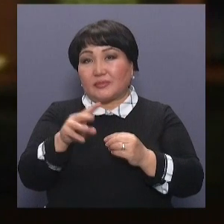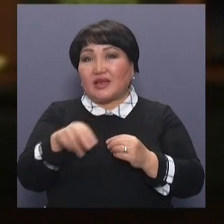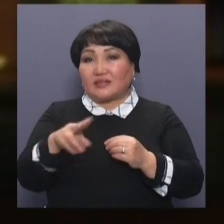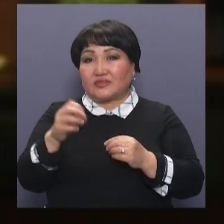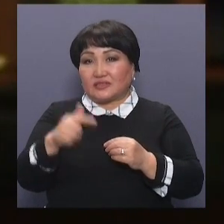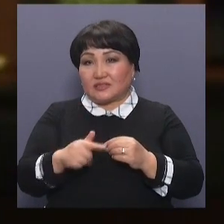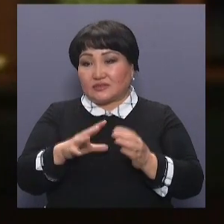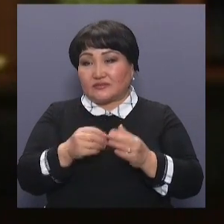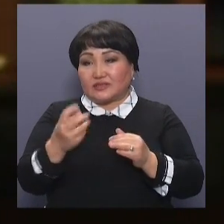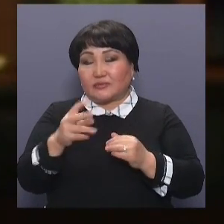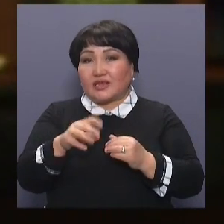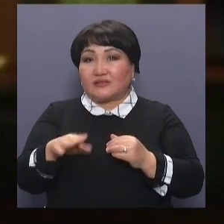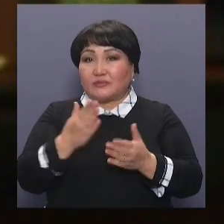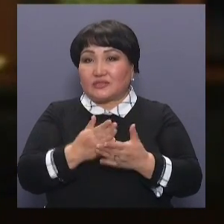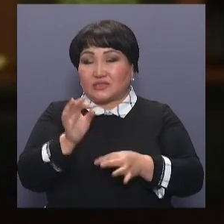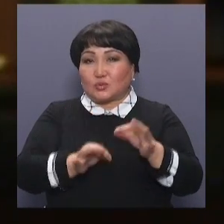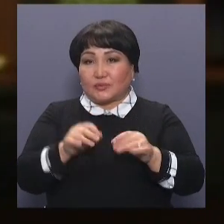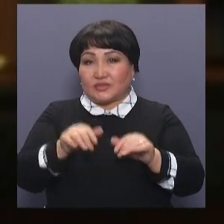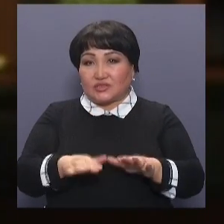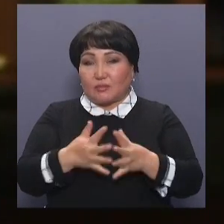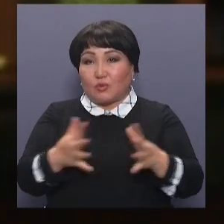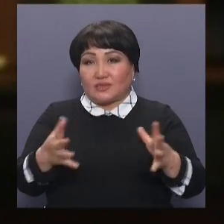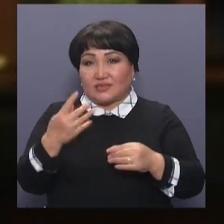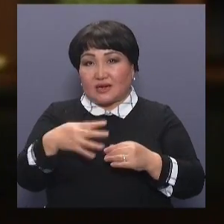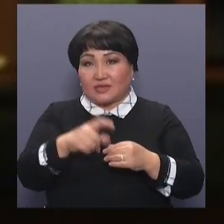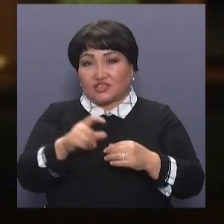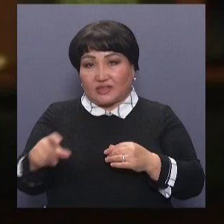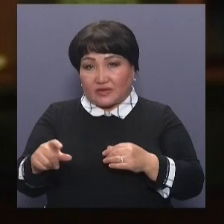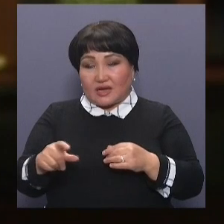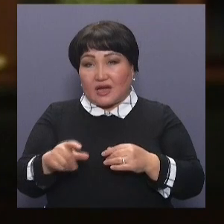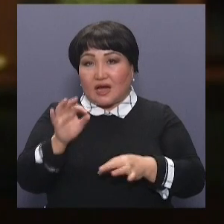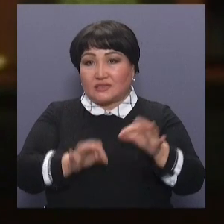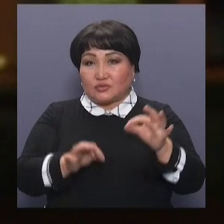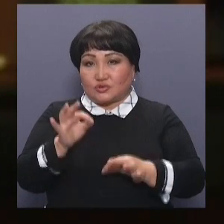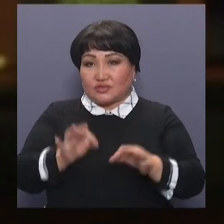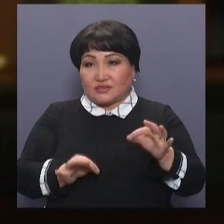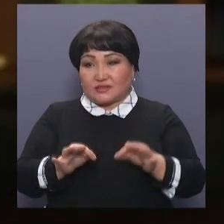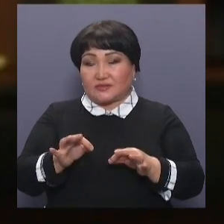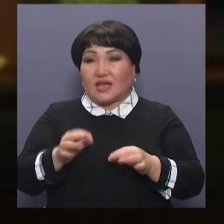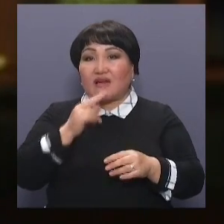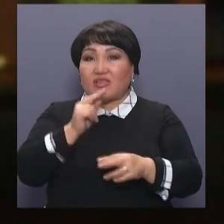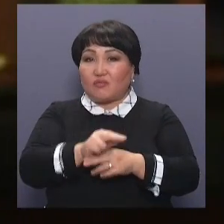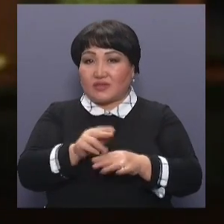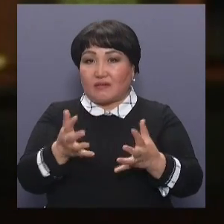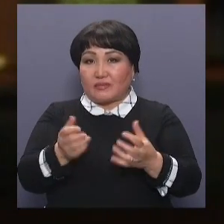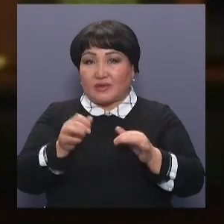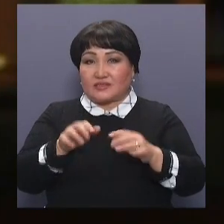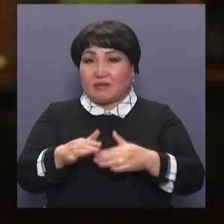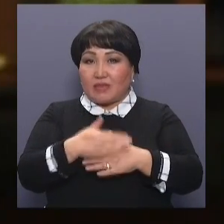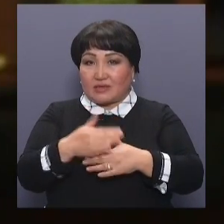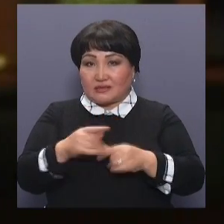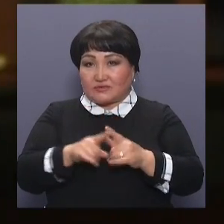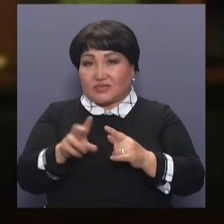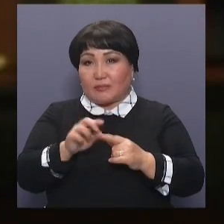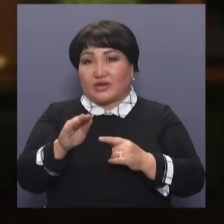12 миллиардам имеются судебные решения. Более 40 человек осуждены, к виновным лицам применяются меры. К слову, Владимир Башко сравнил